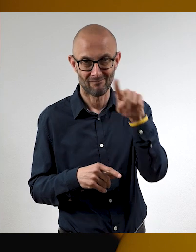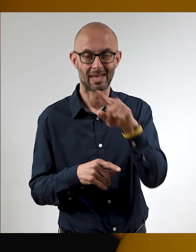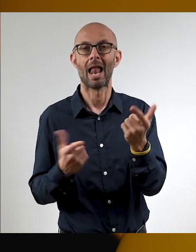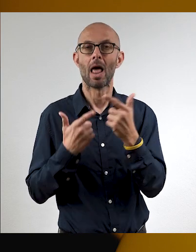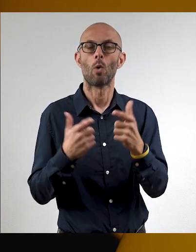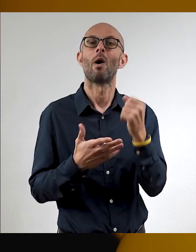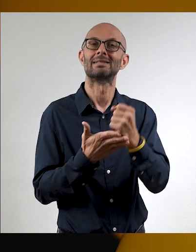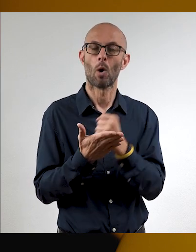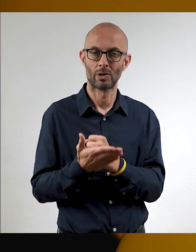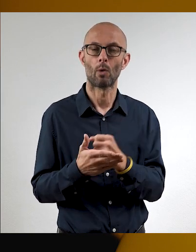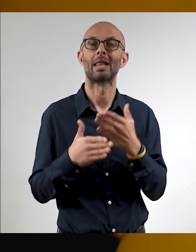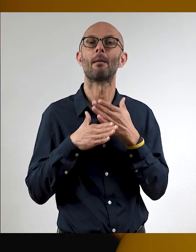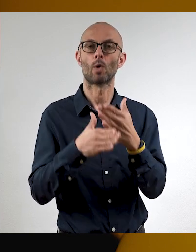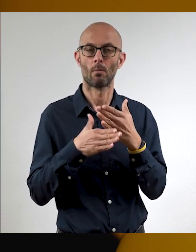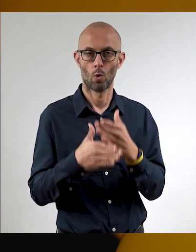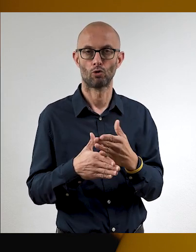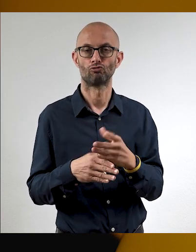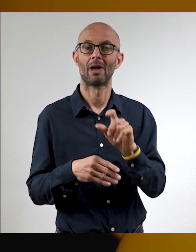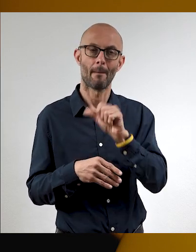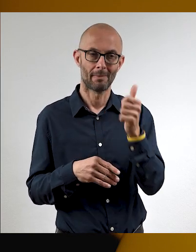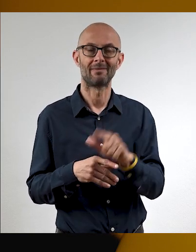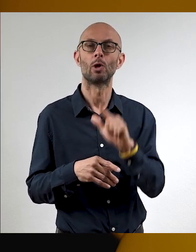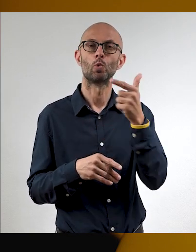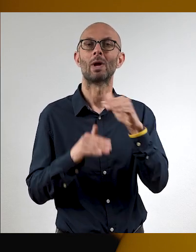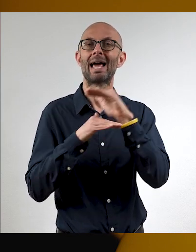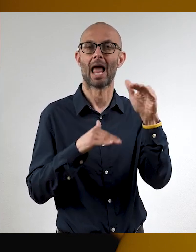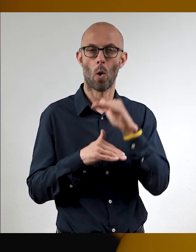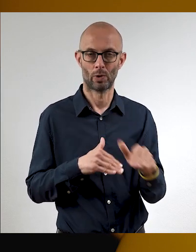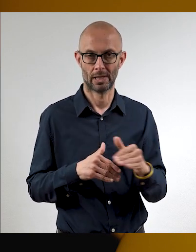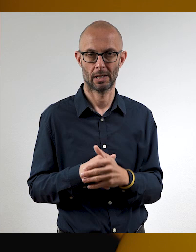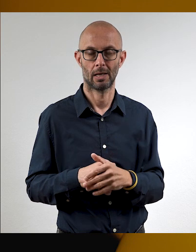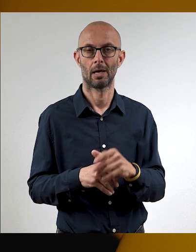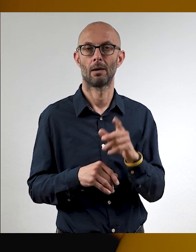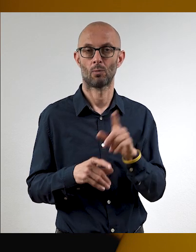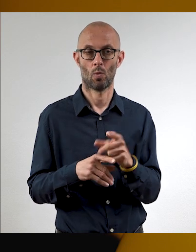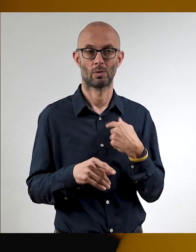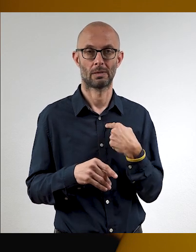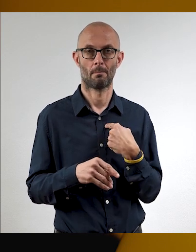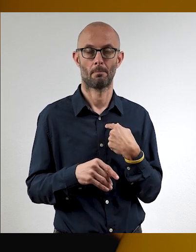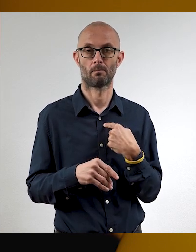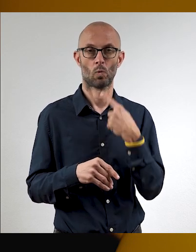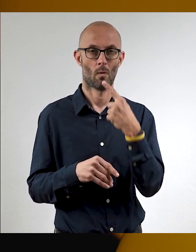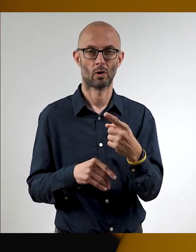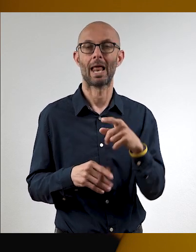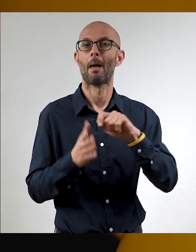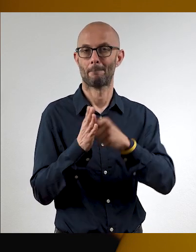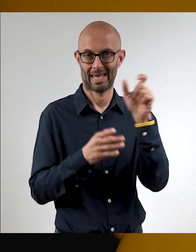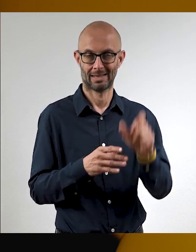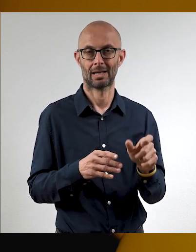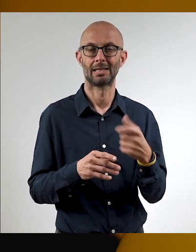lahko zagotavljate pomoč na prvi in drugi ravni. Ko sem govorila o Petru,